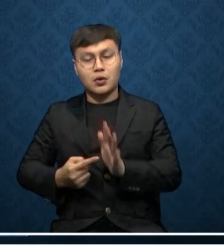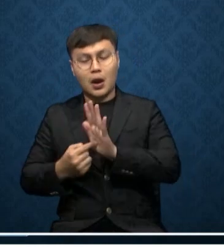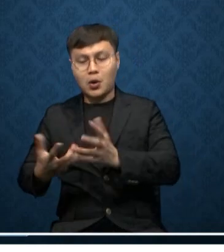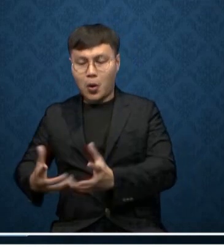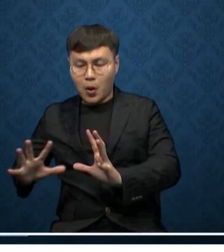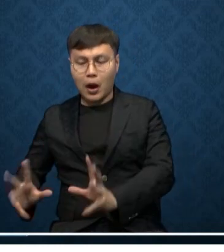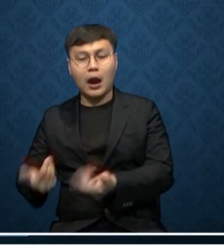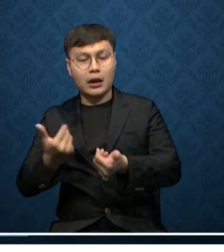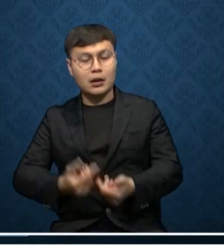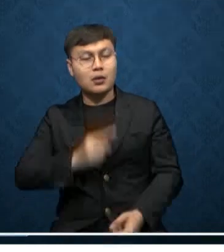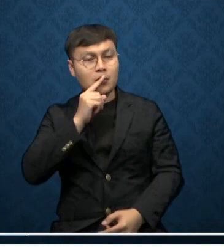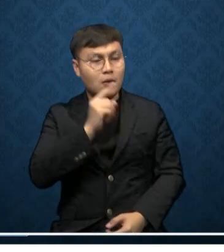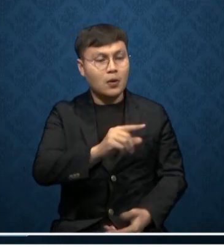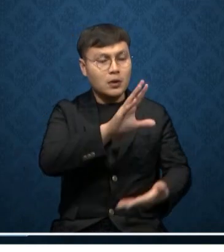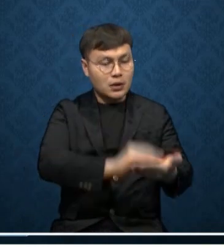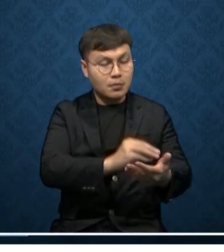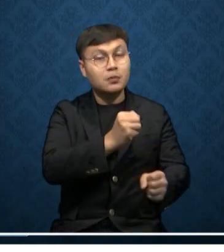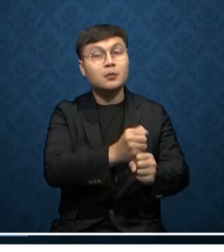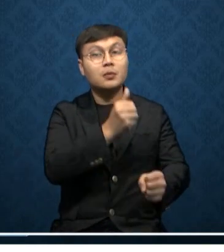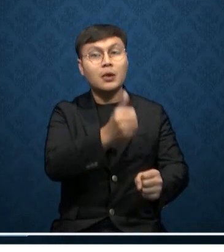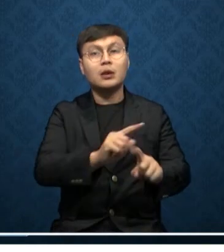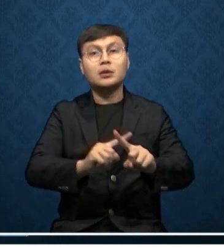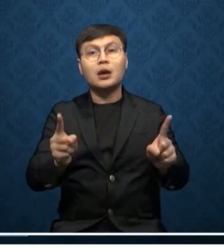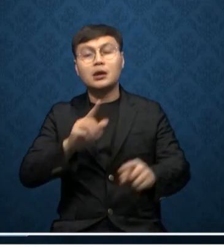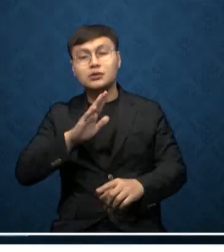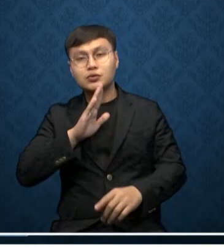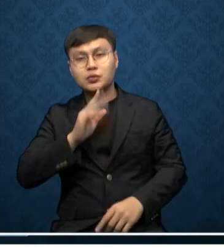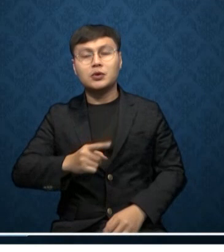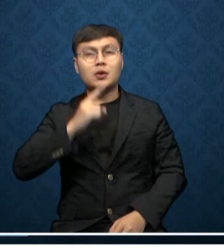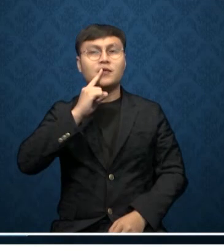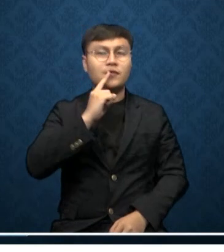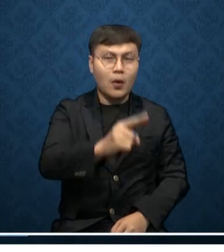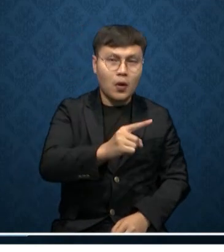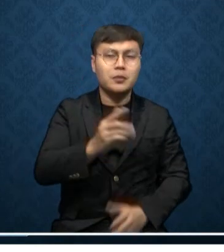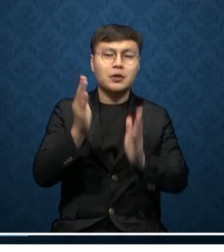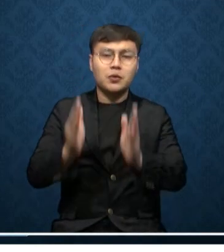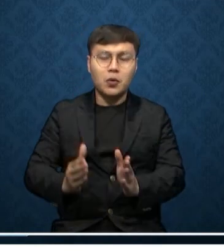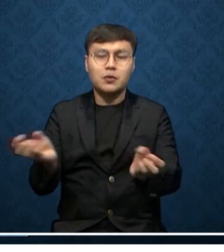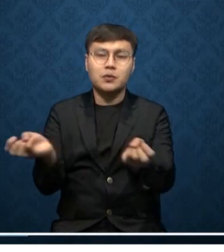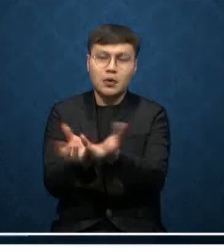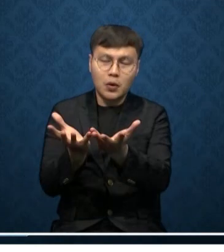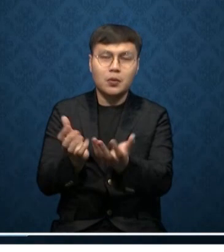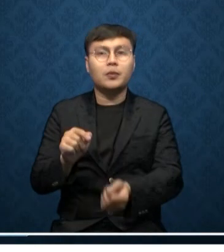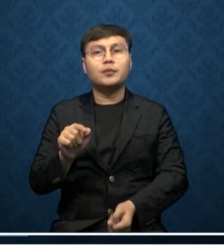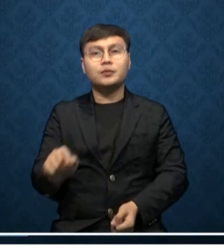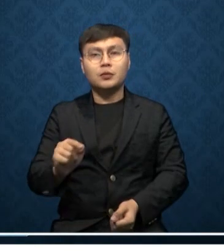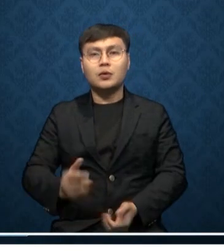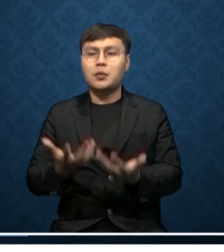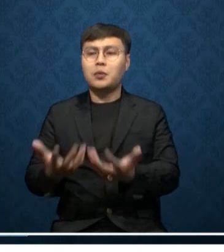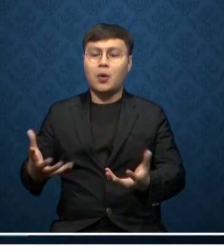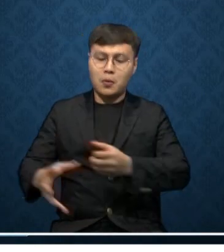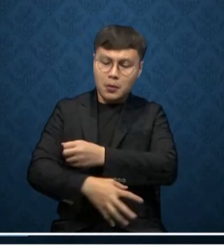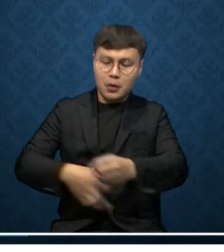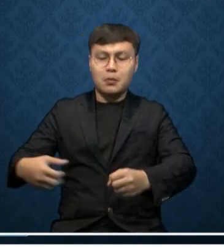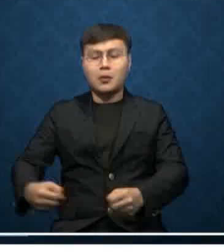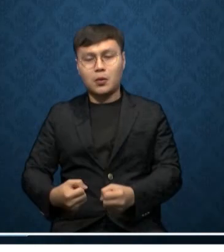มันมันได้อยู่แล้วครับแต่ว่าในกรณีที่การร้องทุกข์กล่าวโทษมีผู้เสียหายมีคนมาเ่อขโมยของเรา